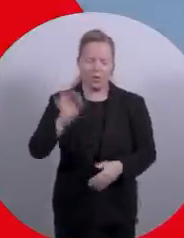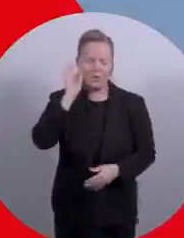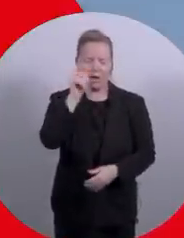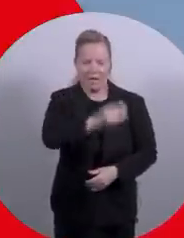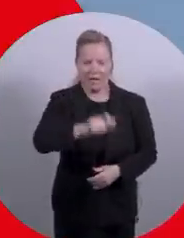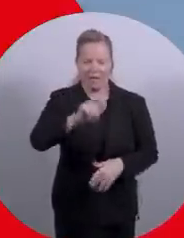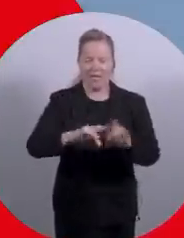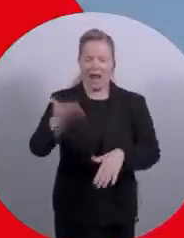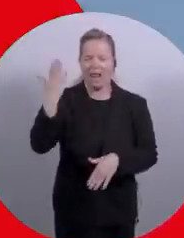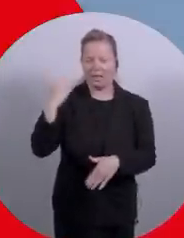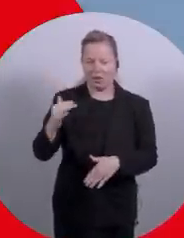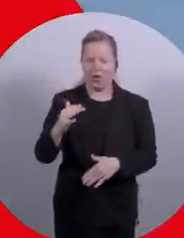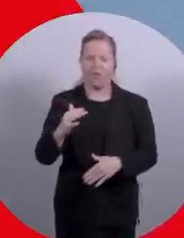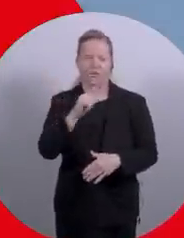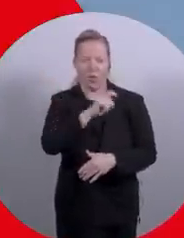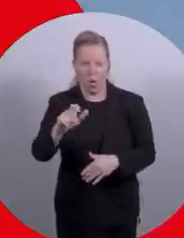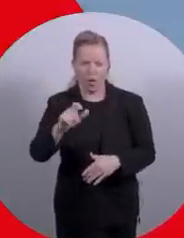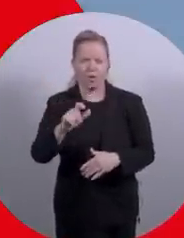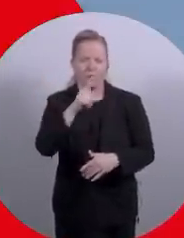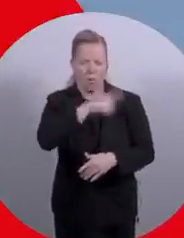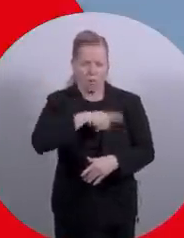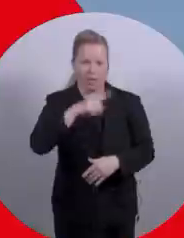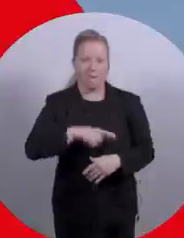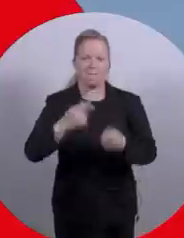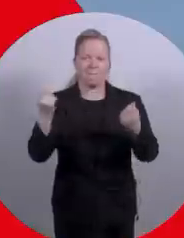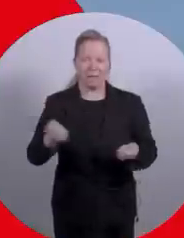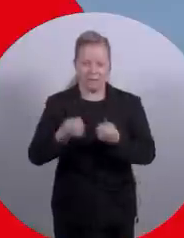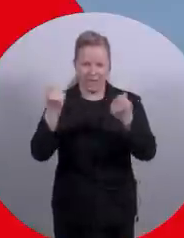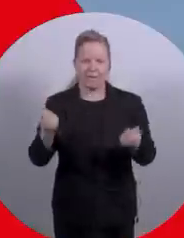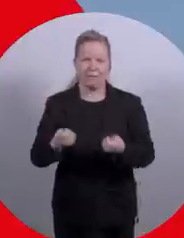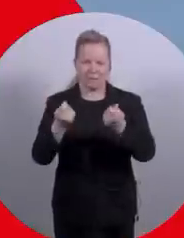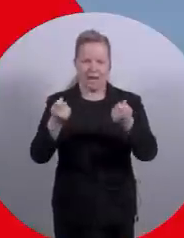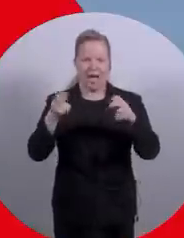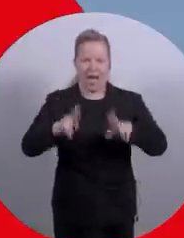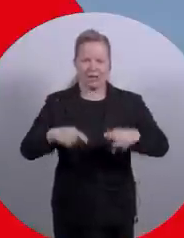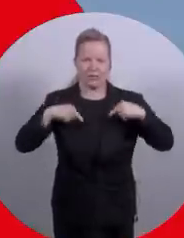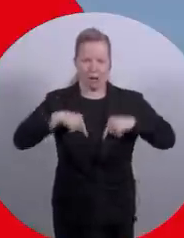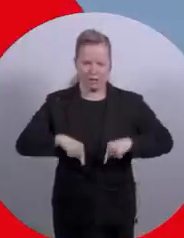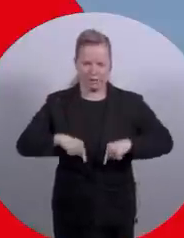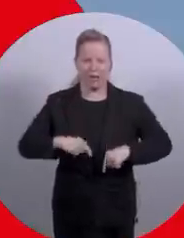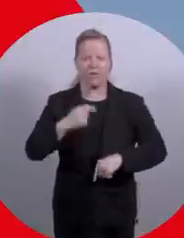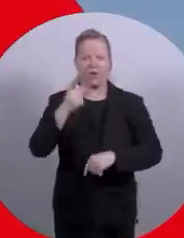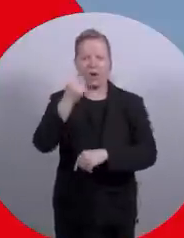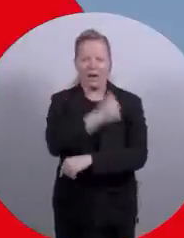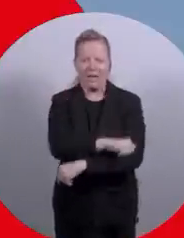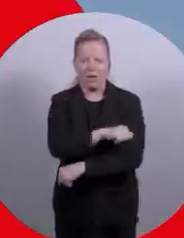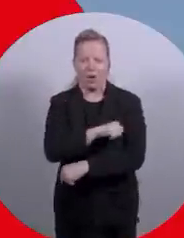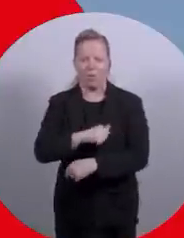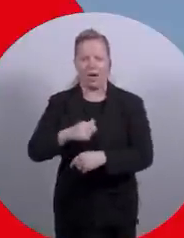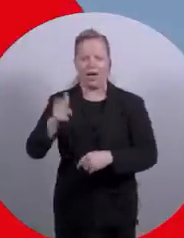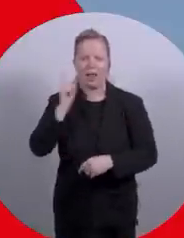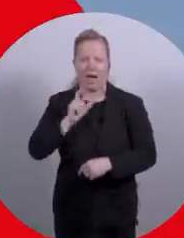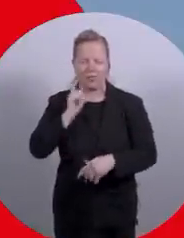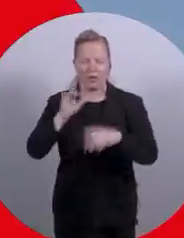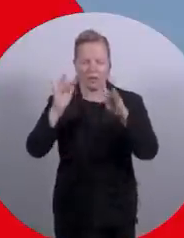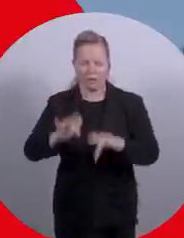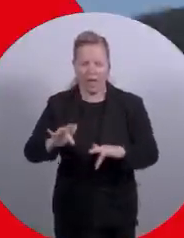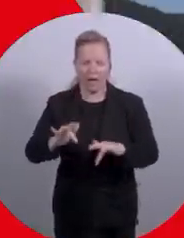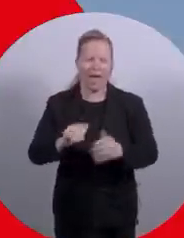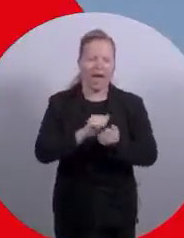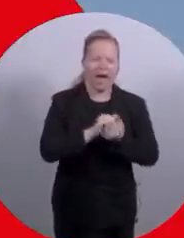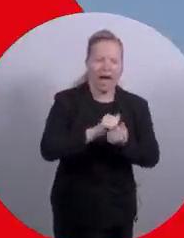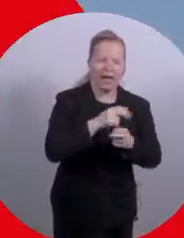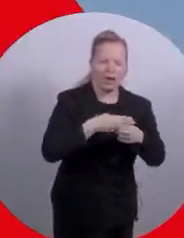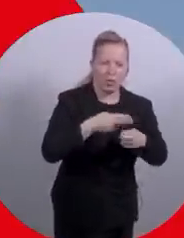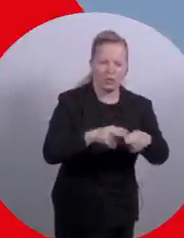habe ich in meiner Funktion als Betriebsratsvorsitzender von Klinikum Klagenfurt mit Reinigungskräften mit die leitender spüle mit